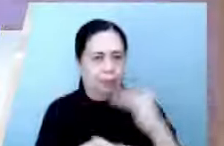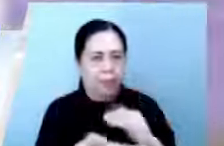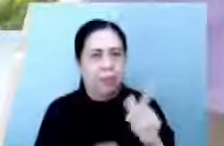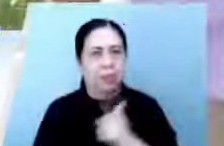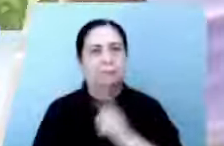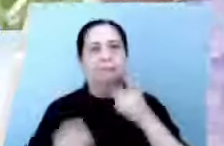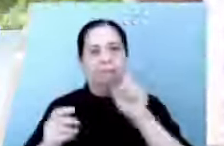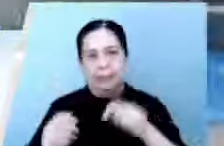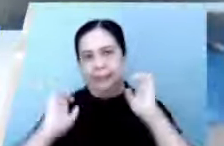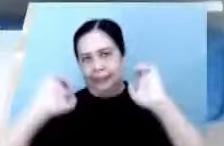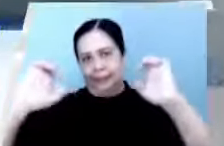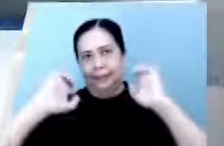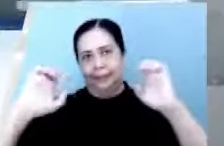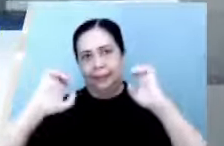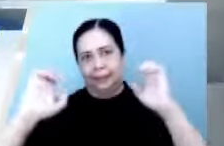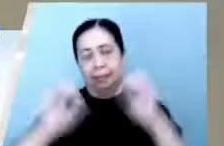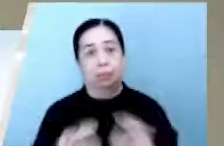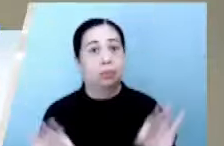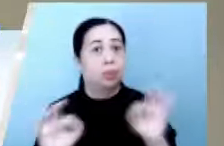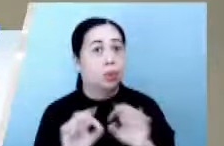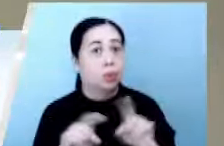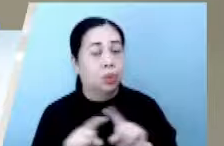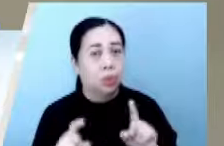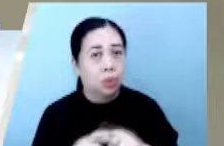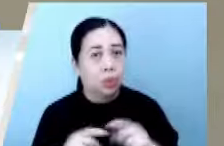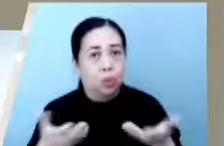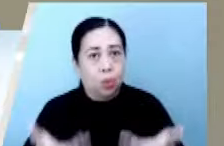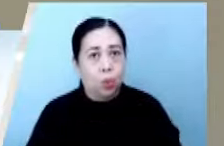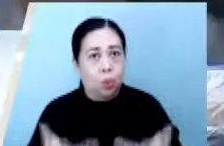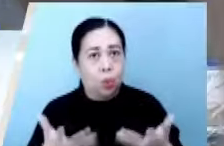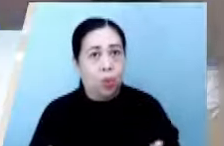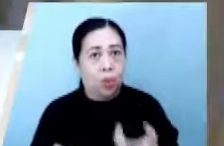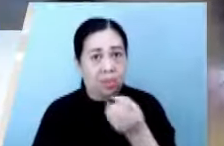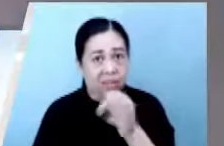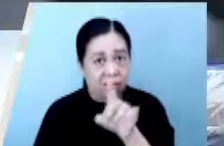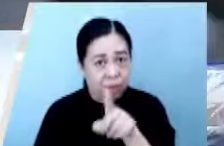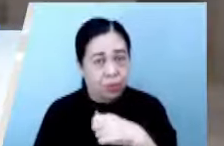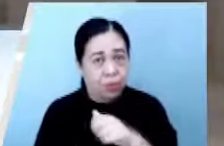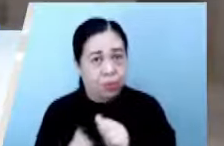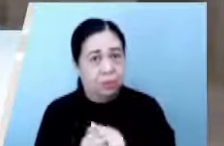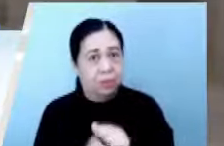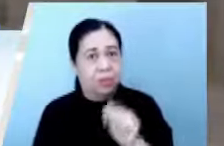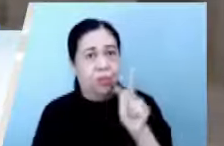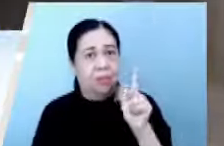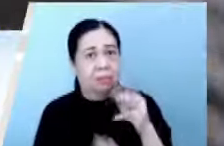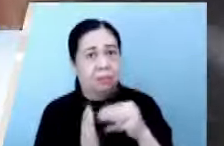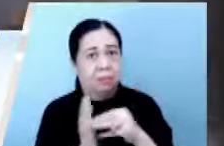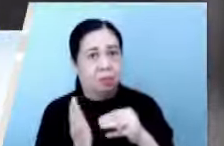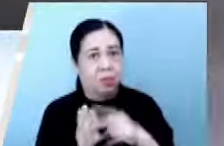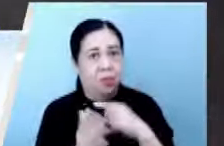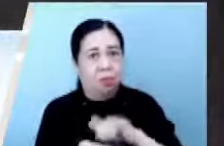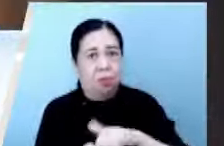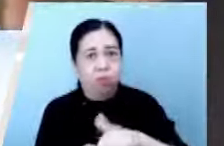exercise. Malaking factor din ang timbang. Kung kabilang ka sa 23 milyong Pilipino na obese,